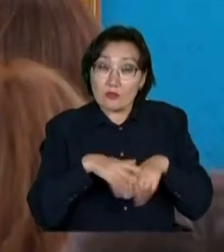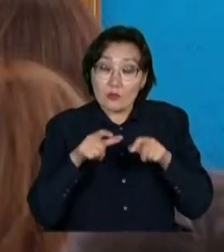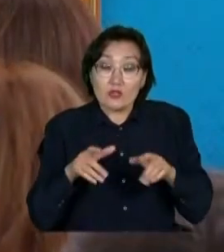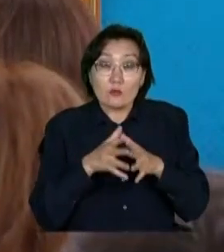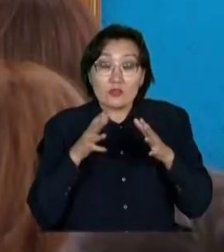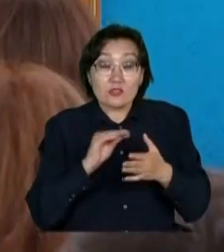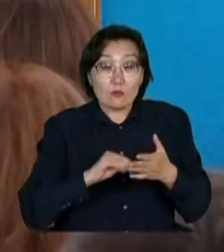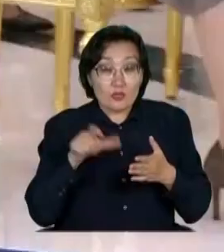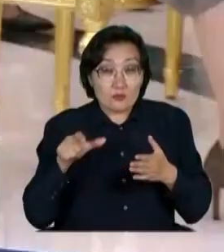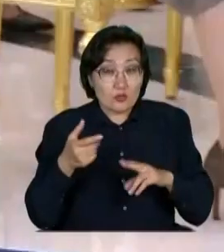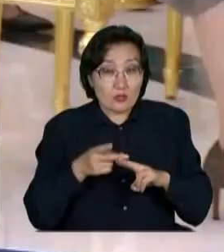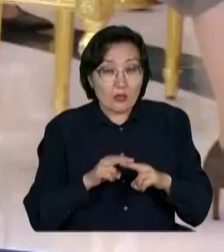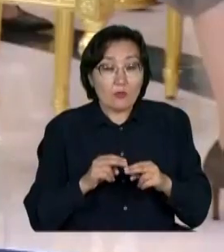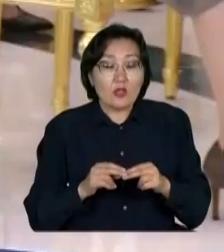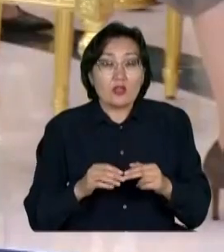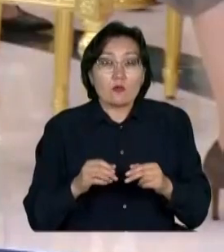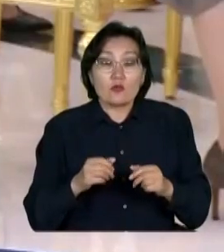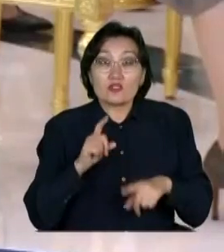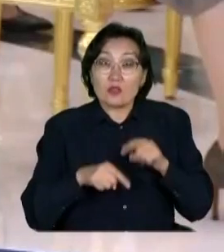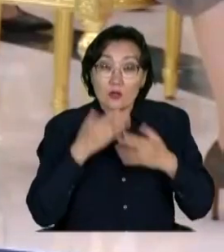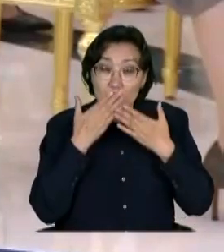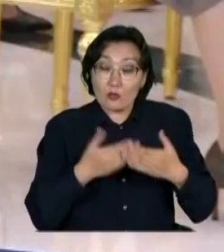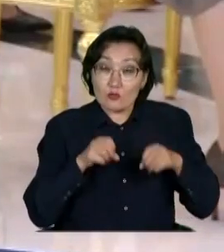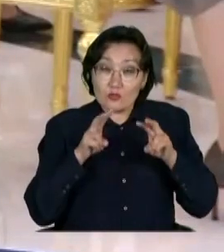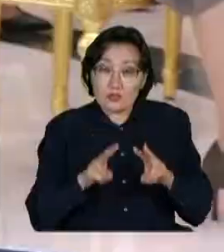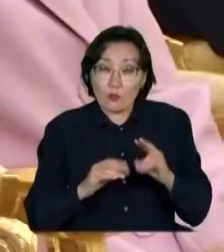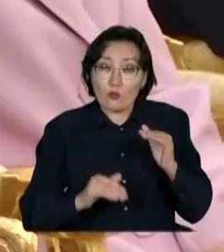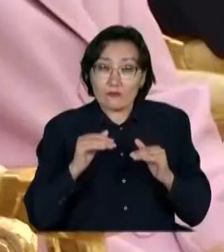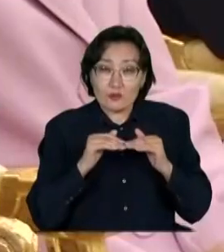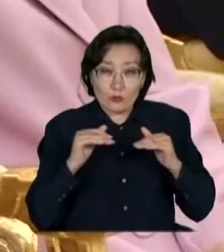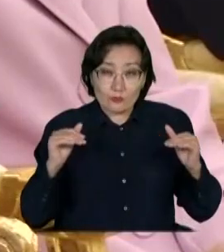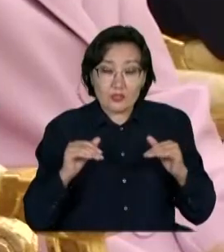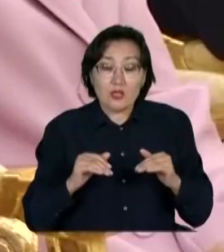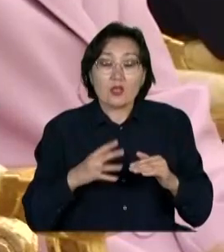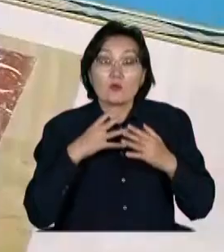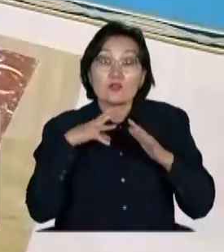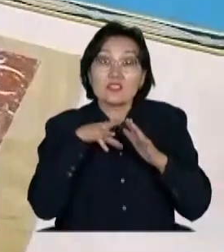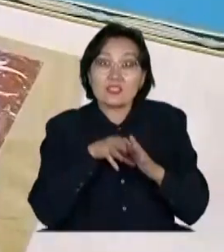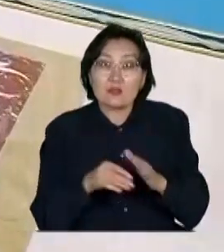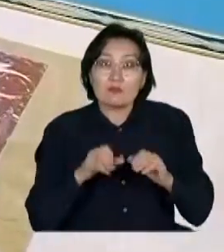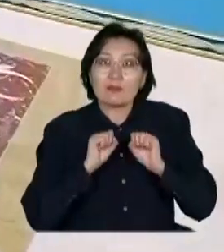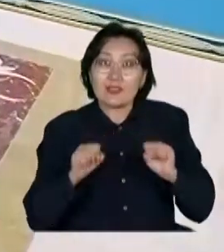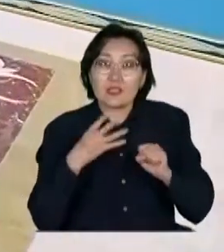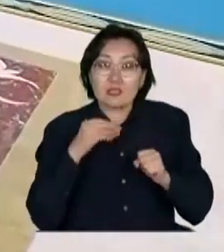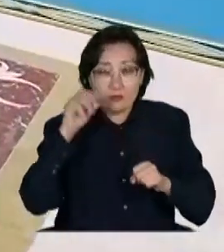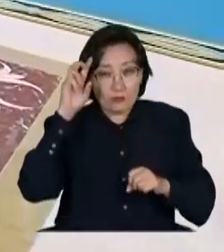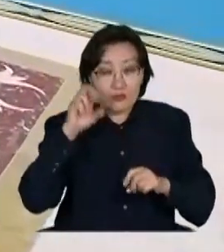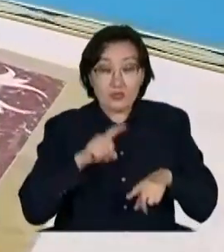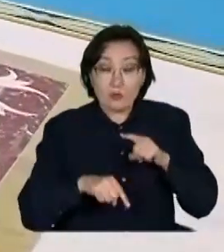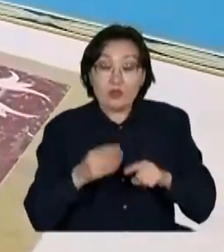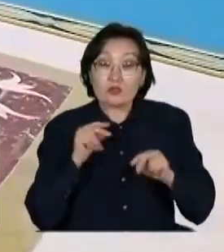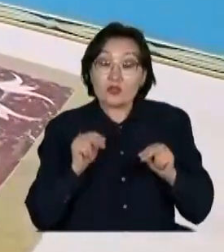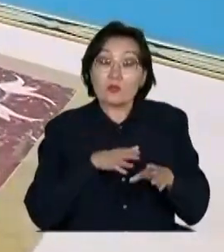Большинство из журналистов – это подлинные патриоты и специалисты высокого уровня, преданные своей стране. И они с честью